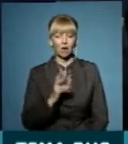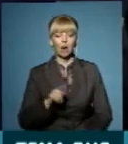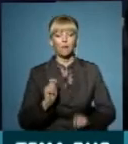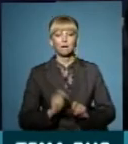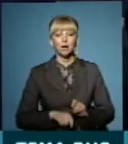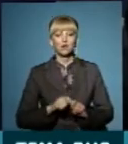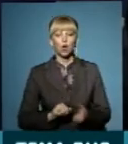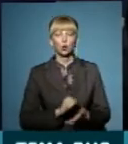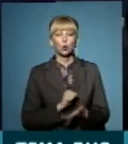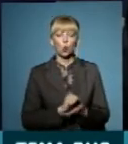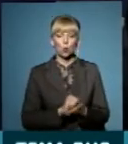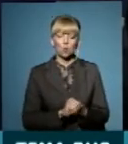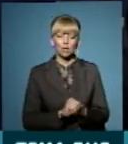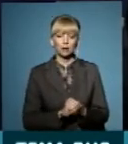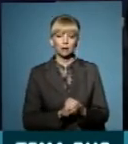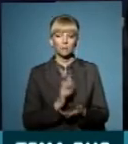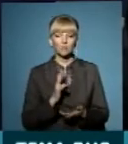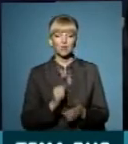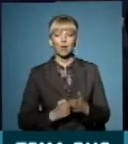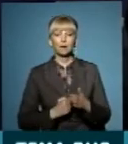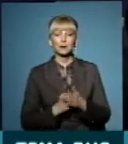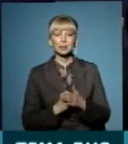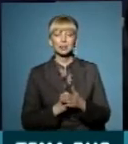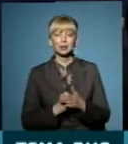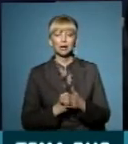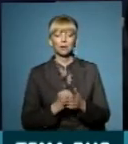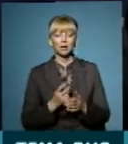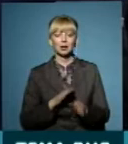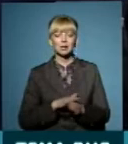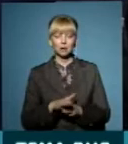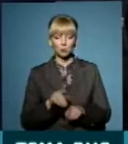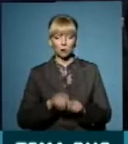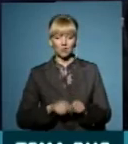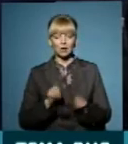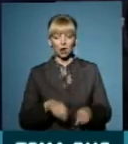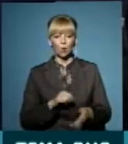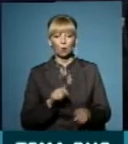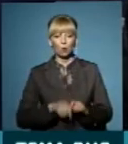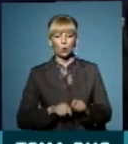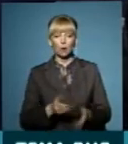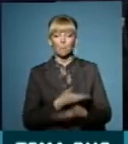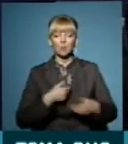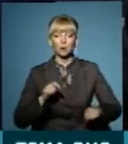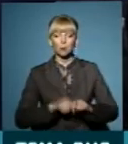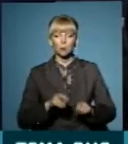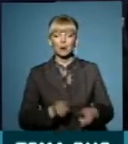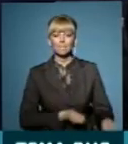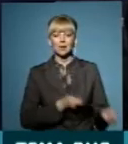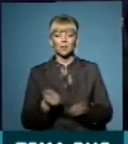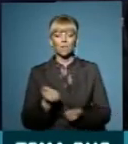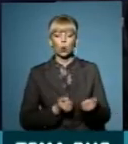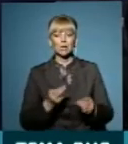перевіряються документи, на підставі яких здійснюється перевірка. Також перевіряються, ми перевіряємо при перевезенні